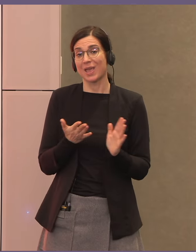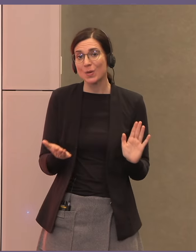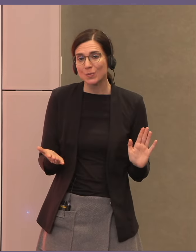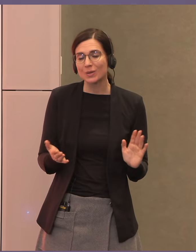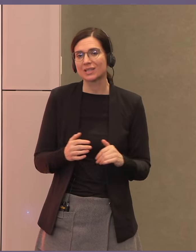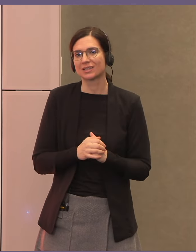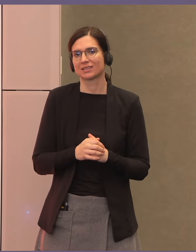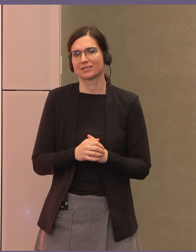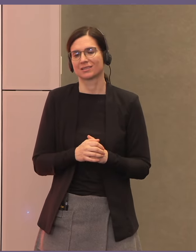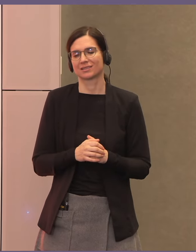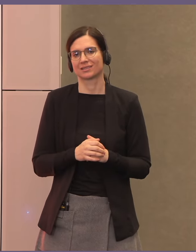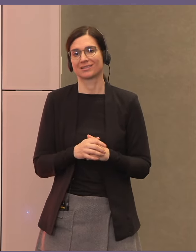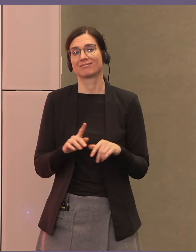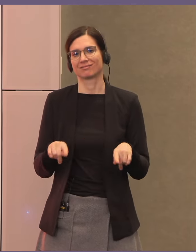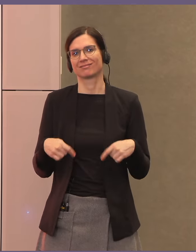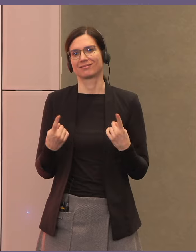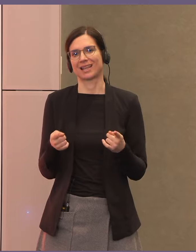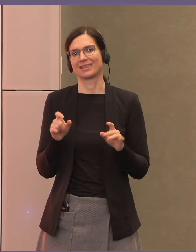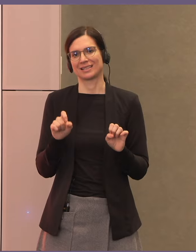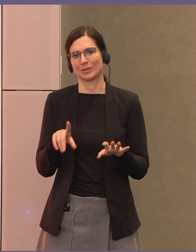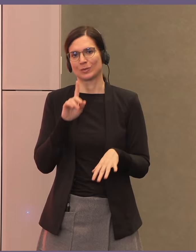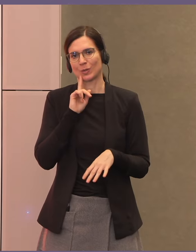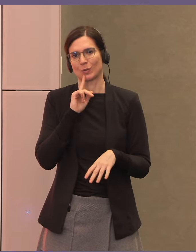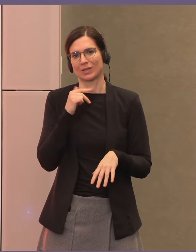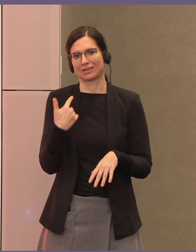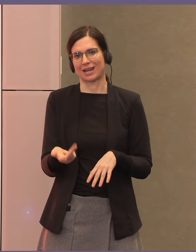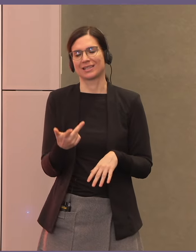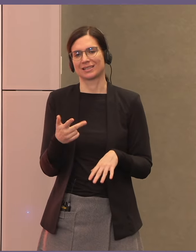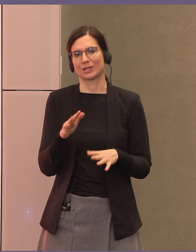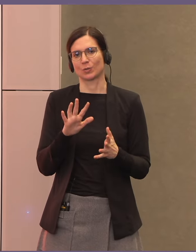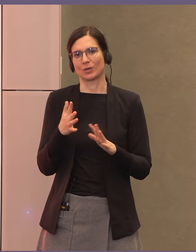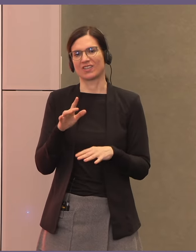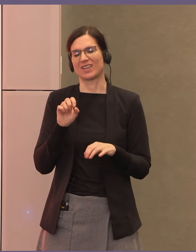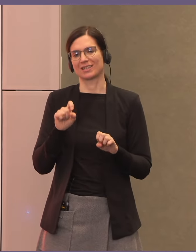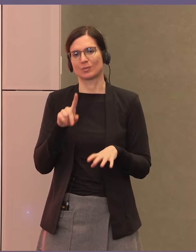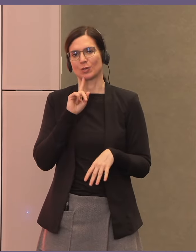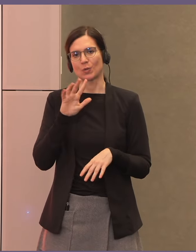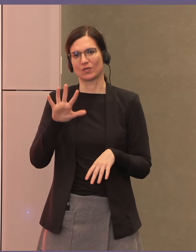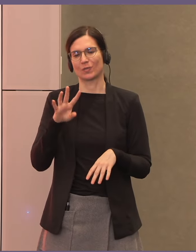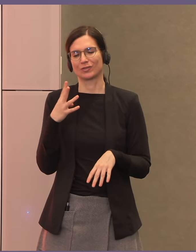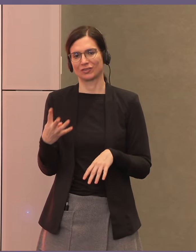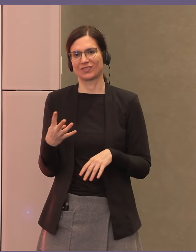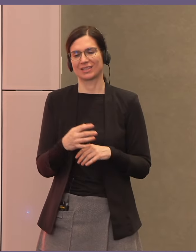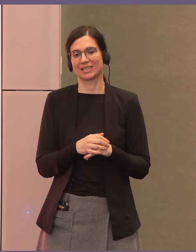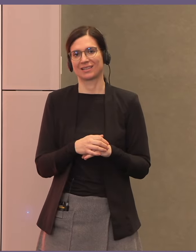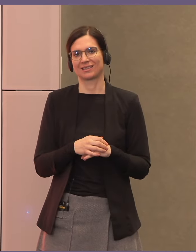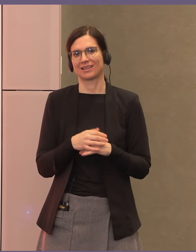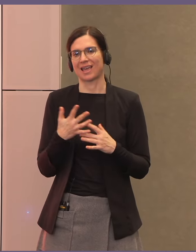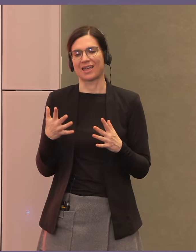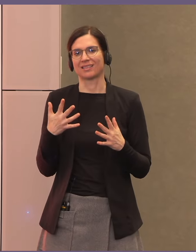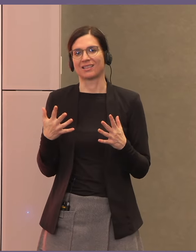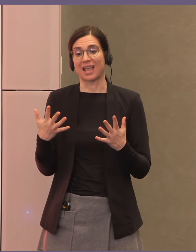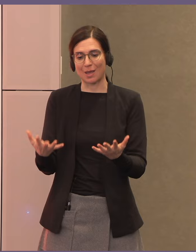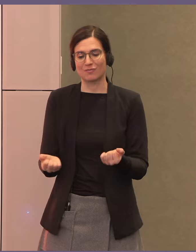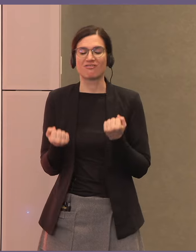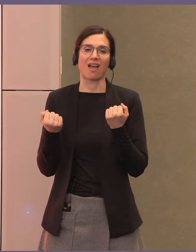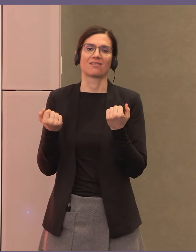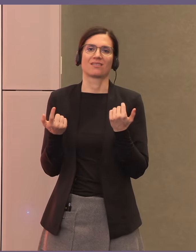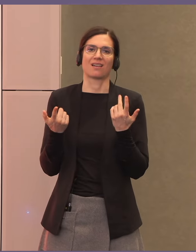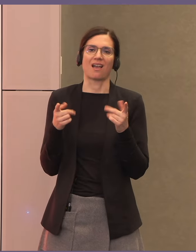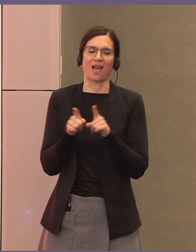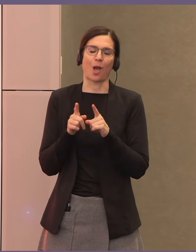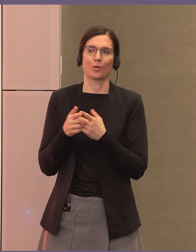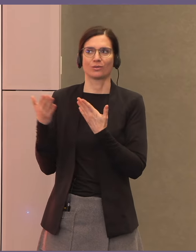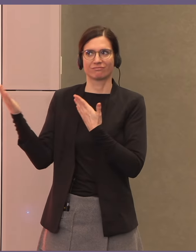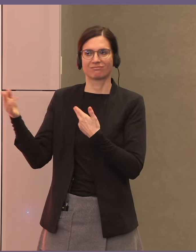Symposiums es gibt dann um 17.30 um 17.45 spätestens einen Empfang ebenfalls in